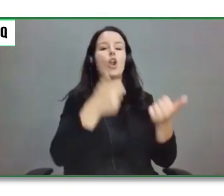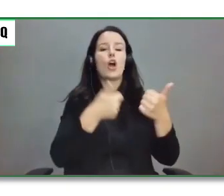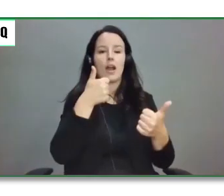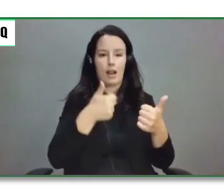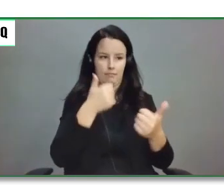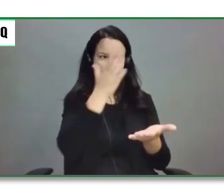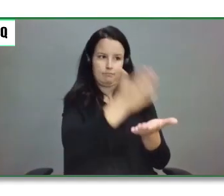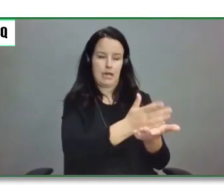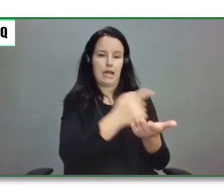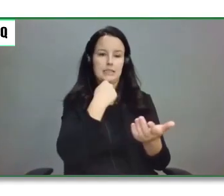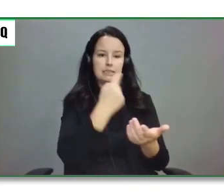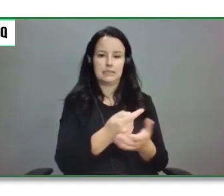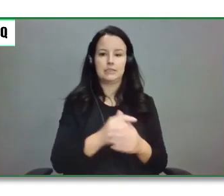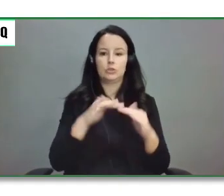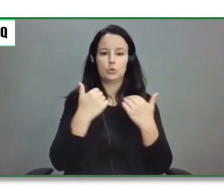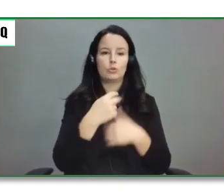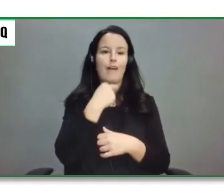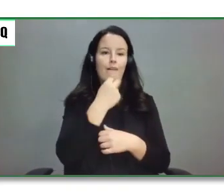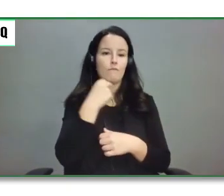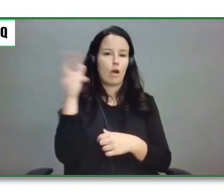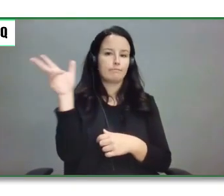Prochaine diapo.